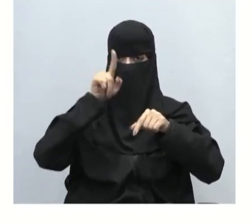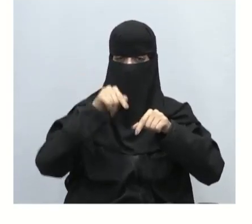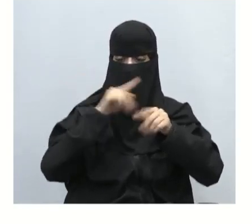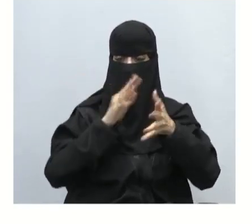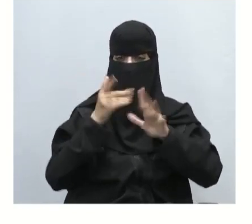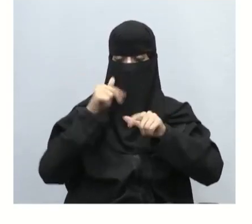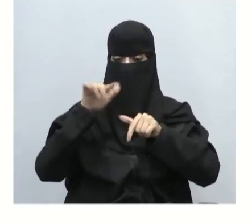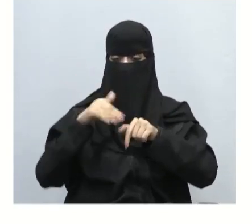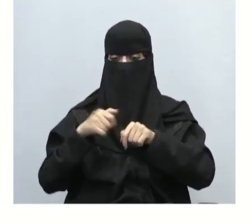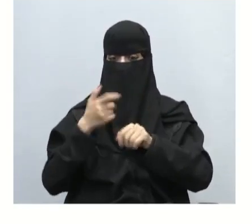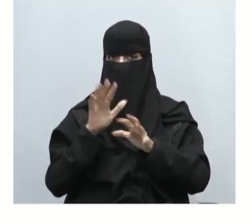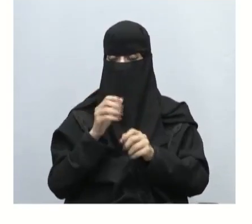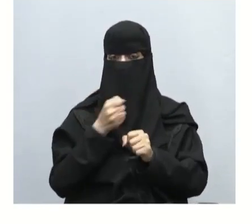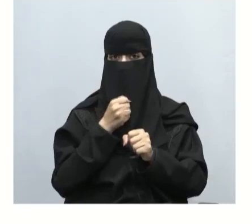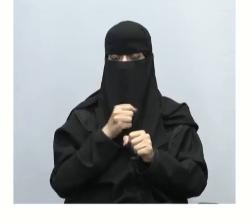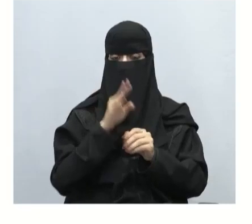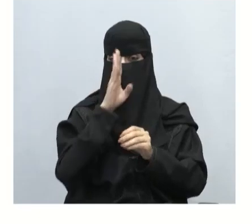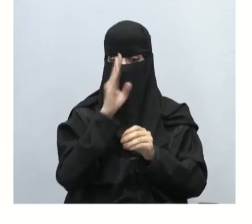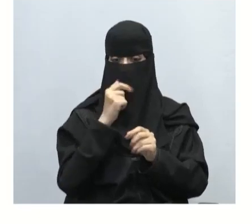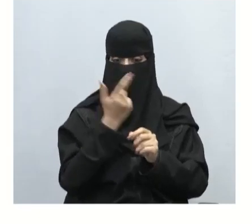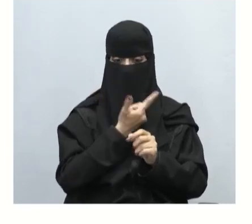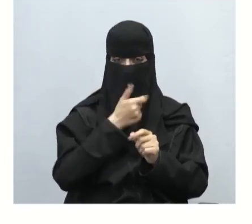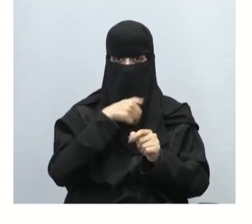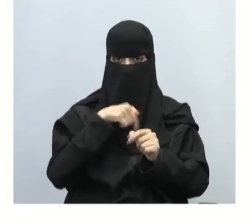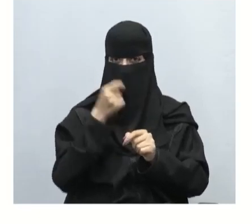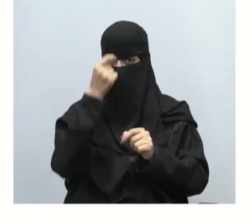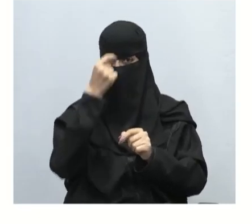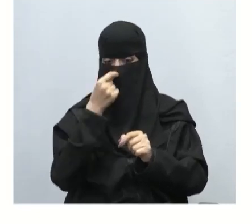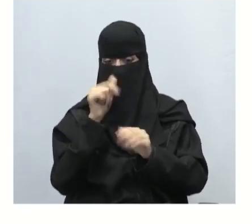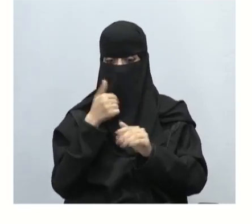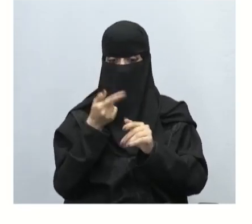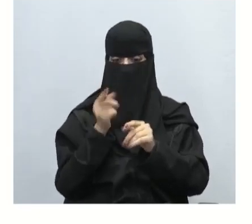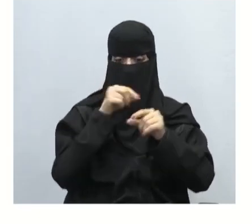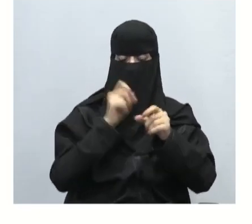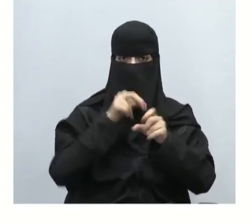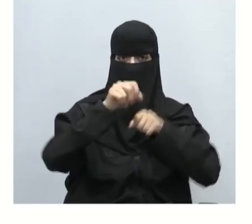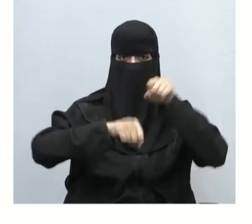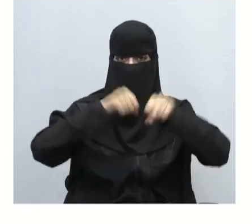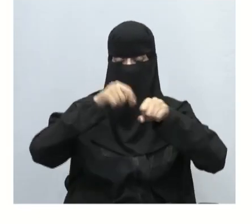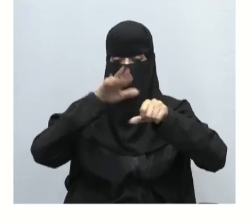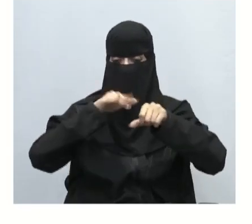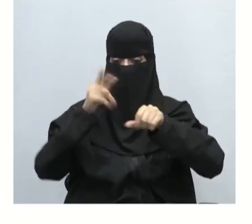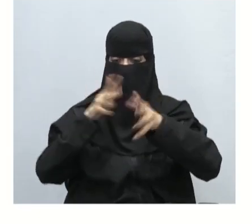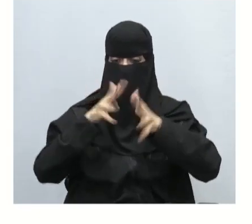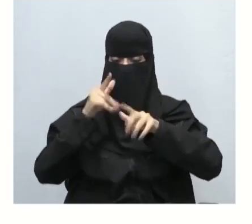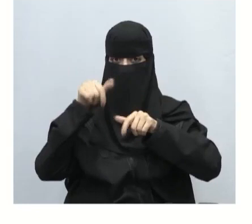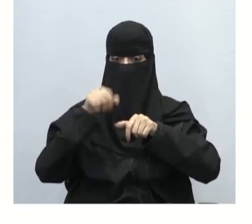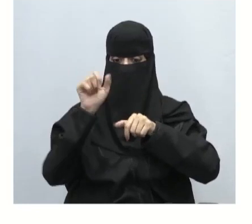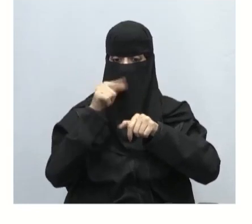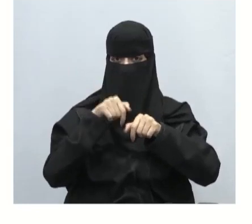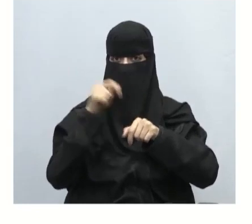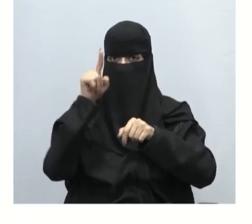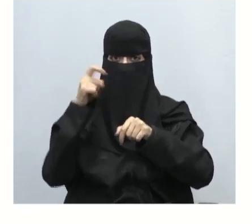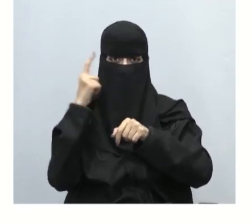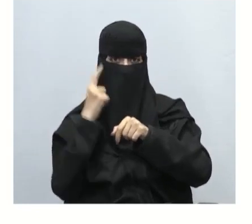الثلاثاء والخميس ويقطع مسافه صد كيلومترا راكبا دراجته في كل من يومي السبت